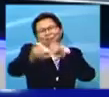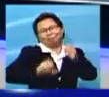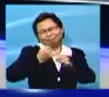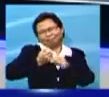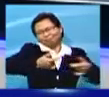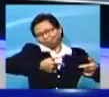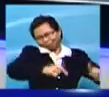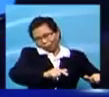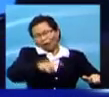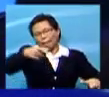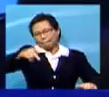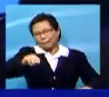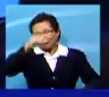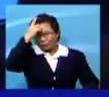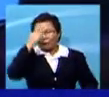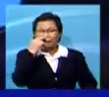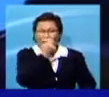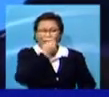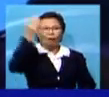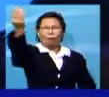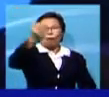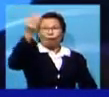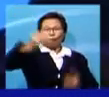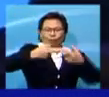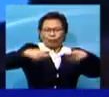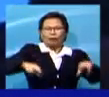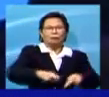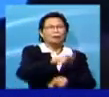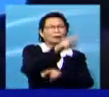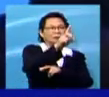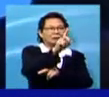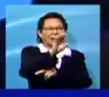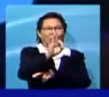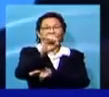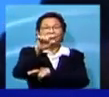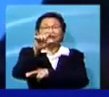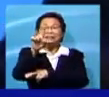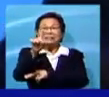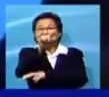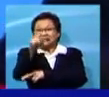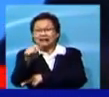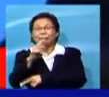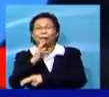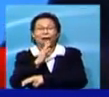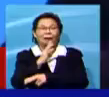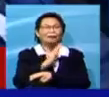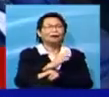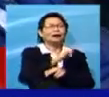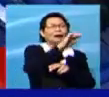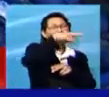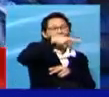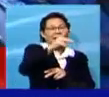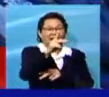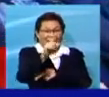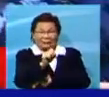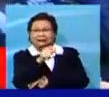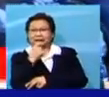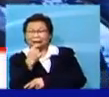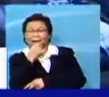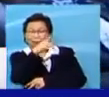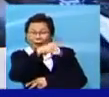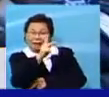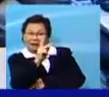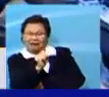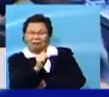Perdana Menteri Dato' Sri Najib Razak dalam ucap tama pelancaran DFDZ berkata, perusahaan kecil dan sederhana PKS